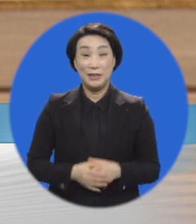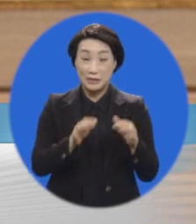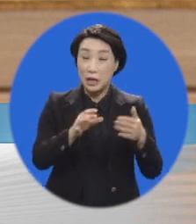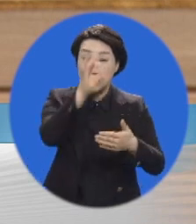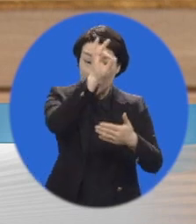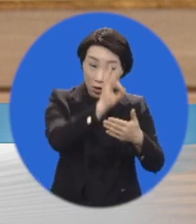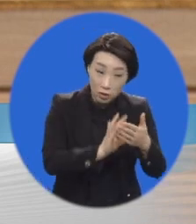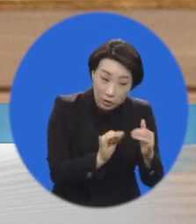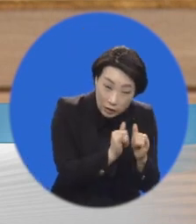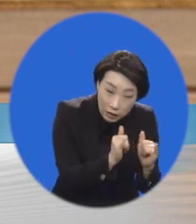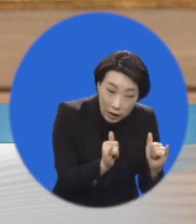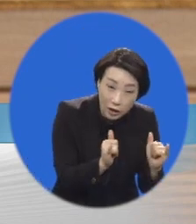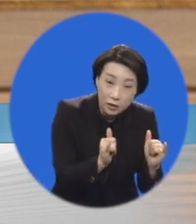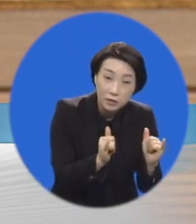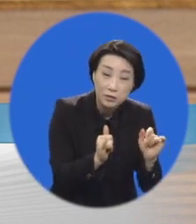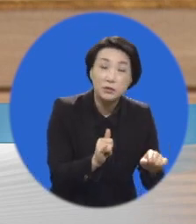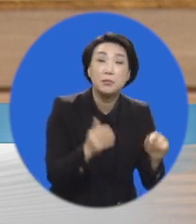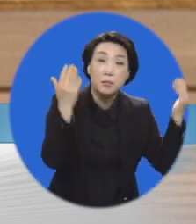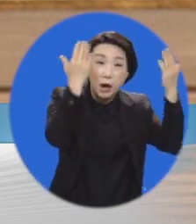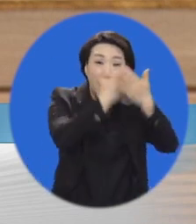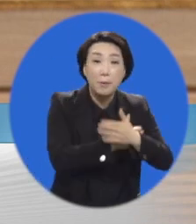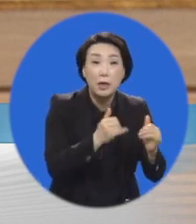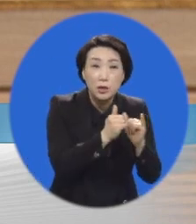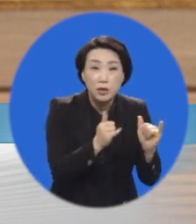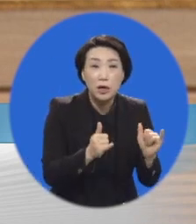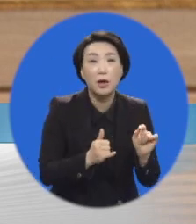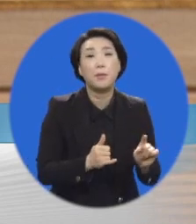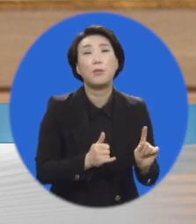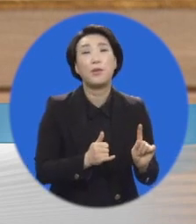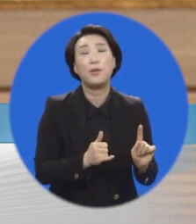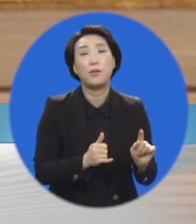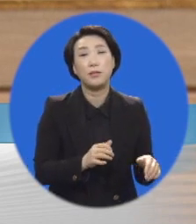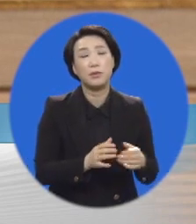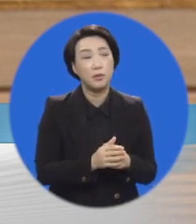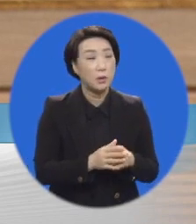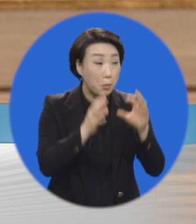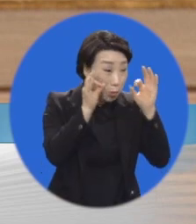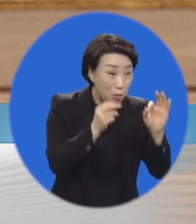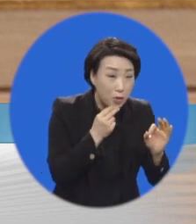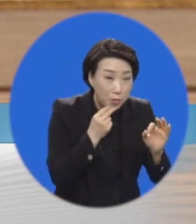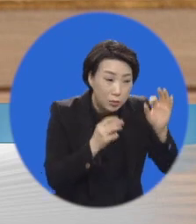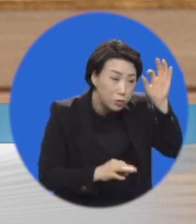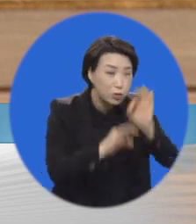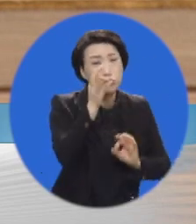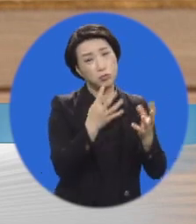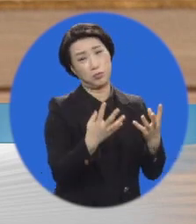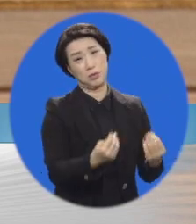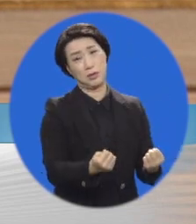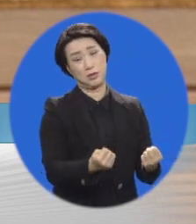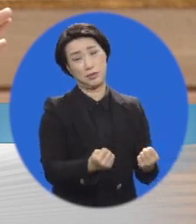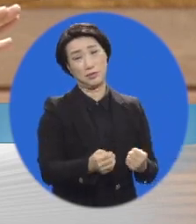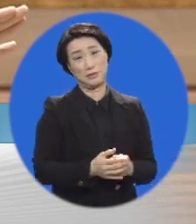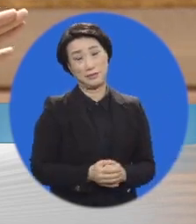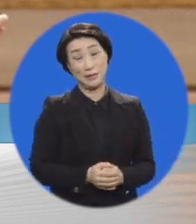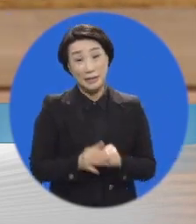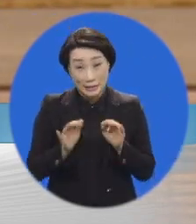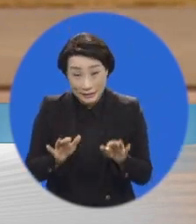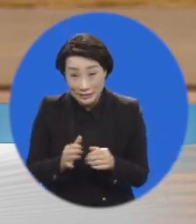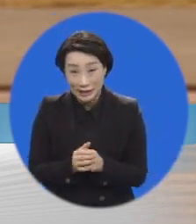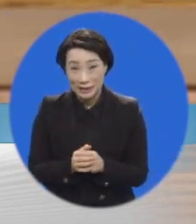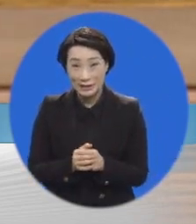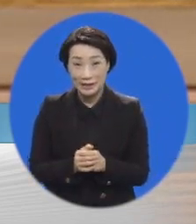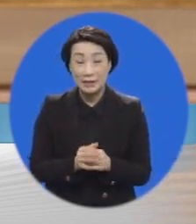저녁의 인생, 밤중의 인생은 안 보여서 실수가 많아요. 근데